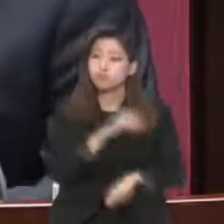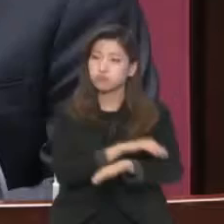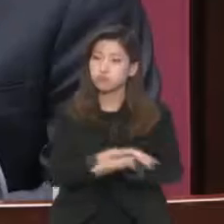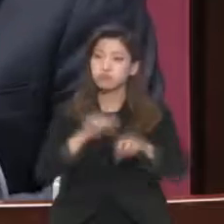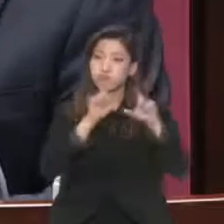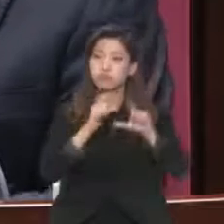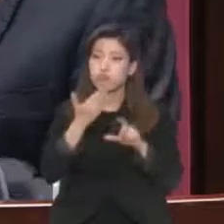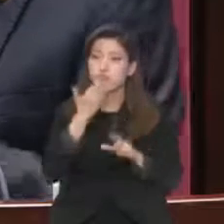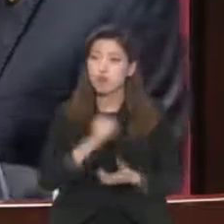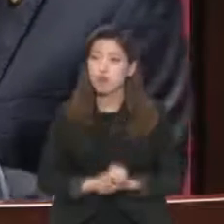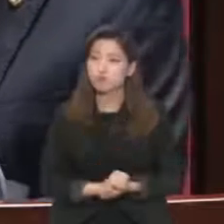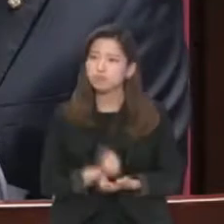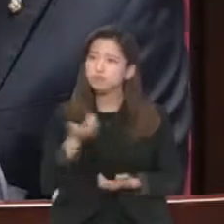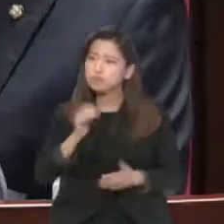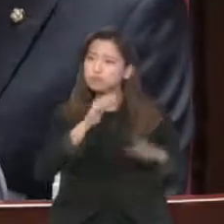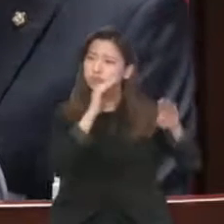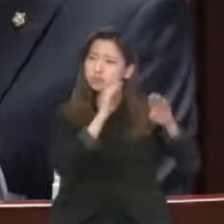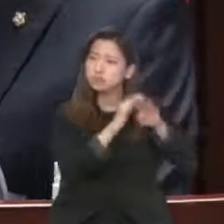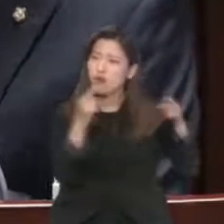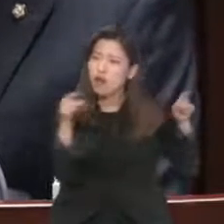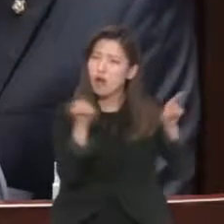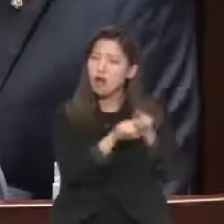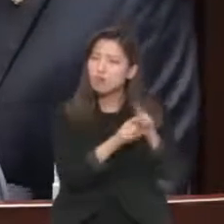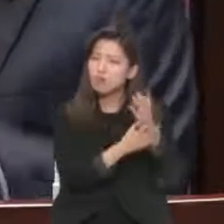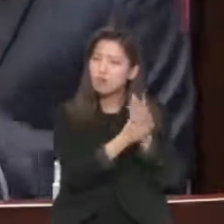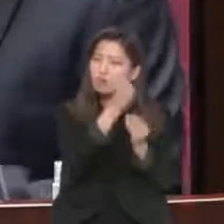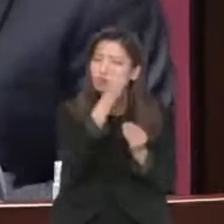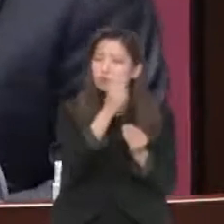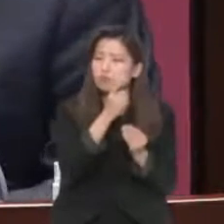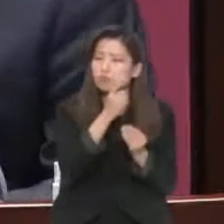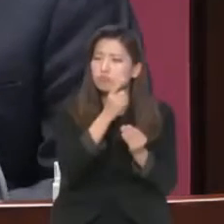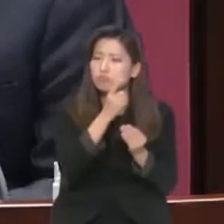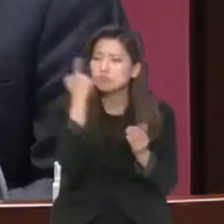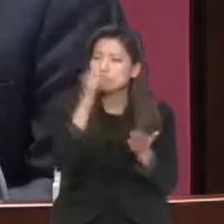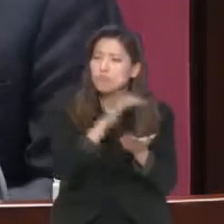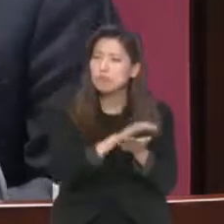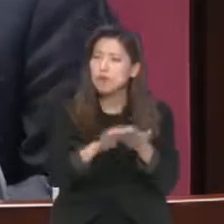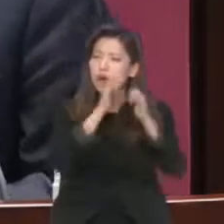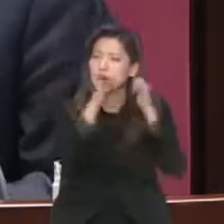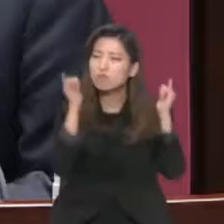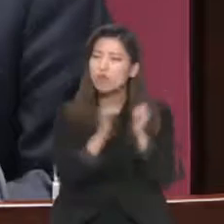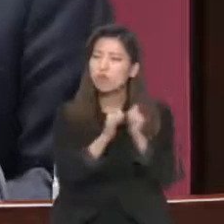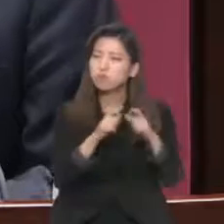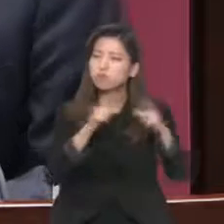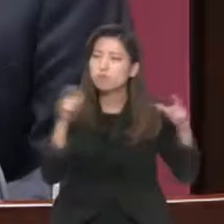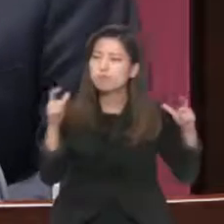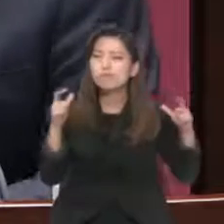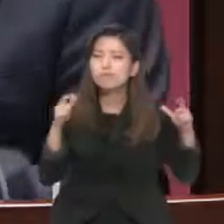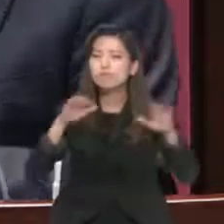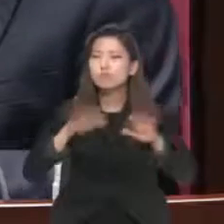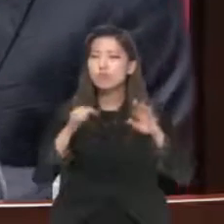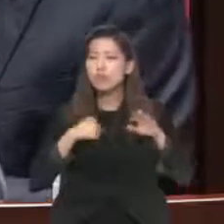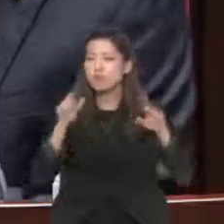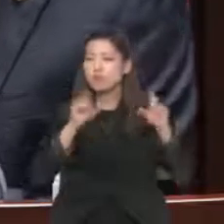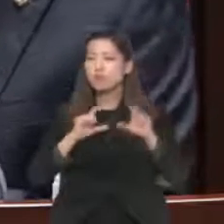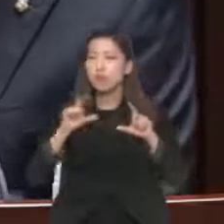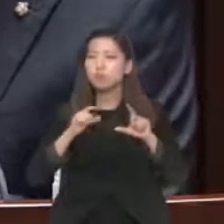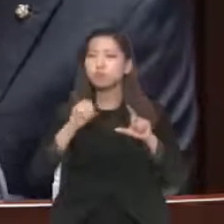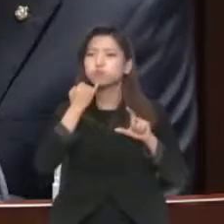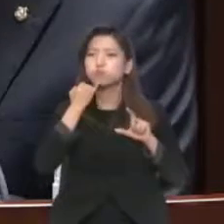사는 것이 우리를 더 평화롭게 만든다는 주장이 쉽게 다가오지 않는 세대입니다. 그래서 통일부에서